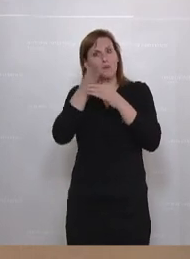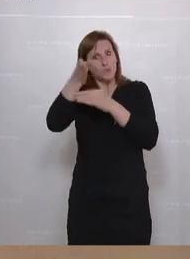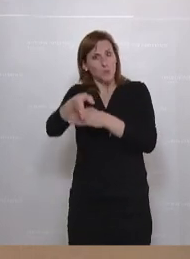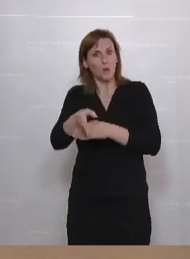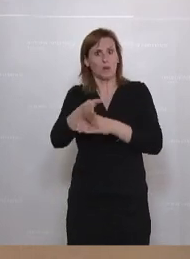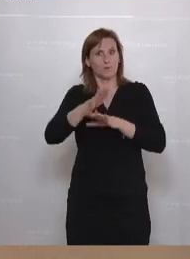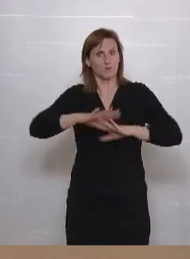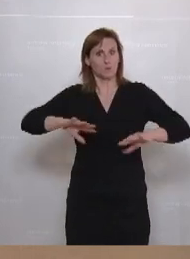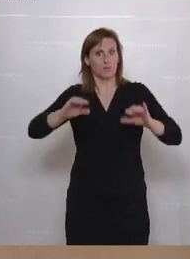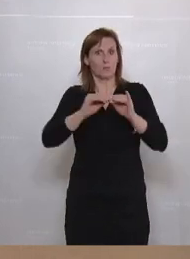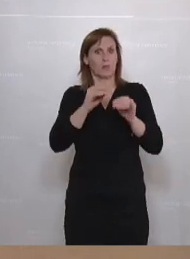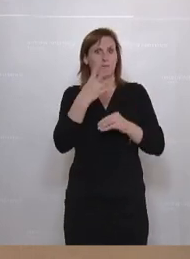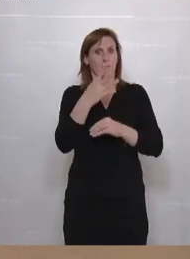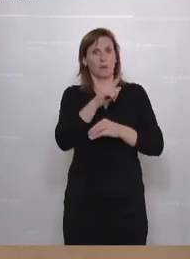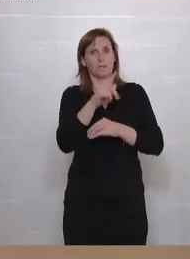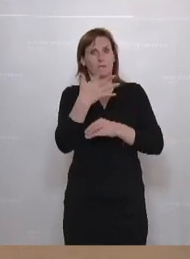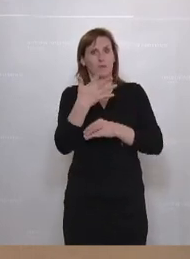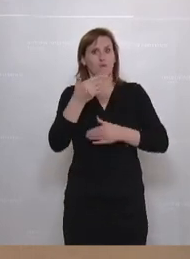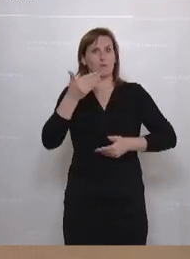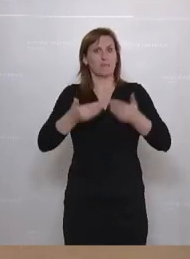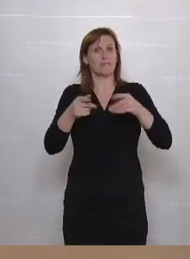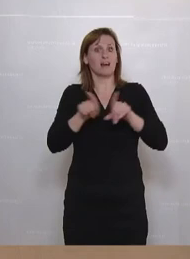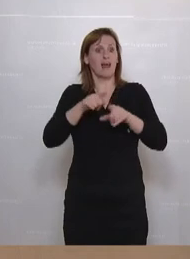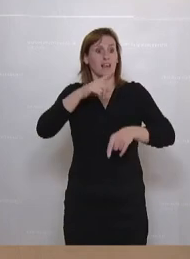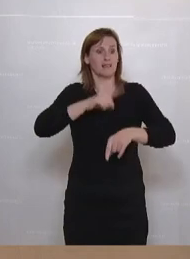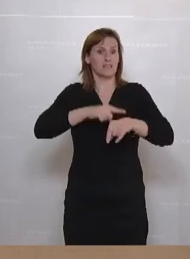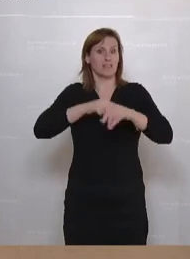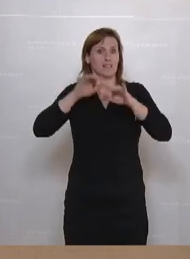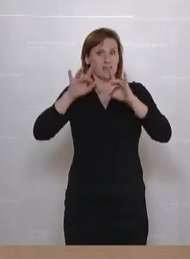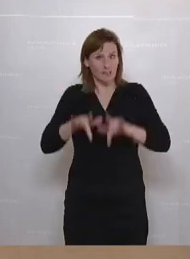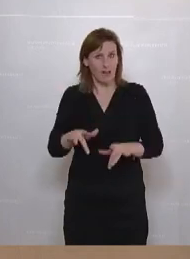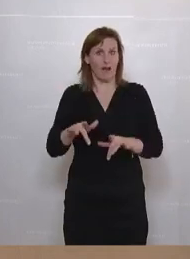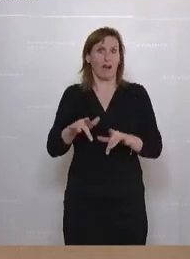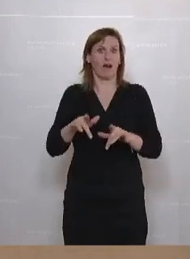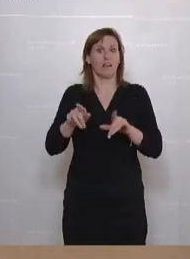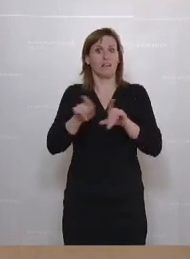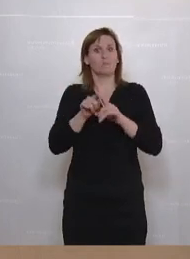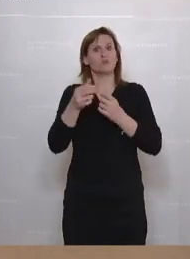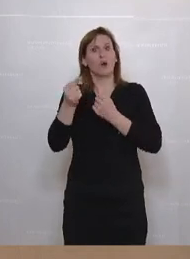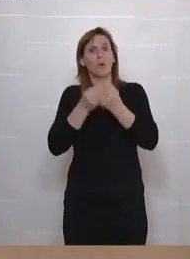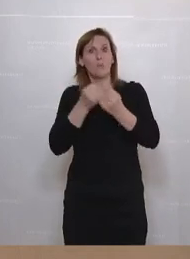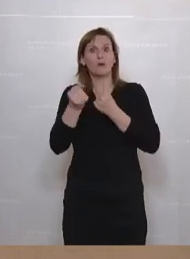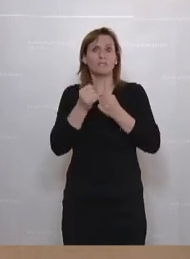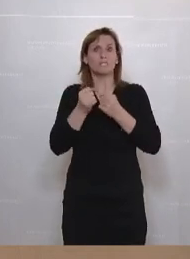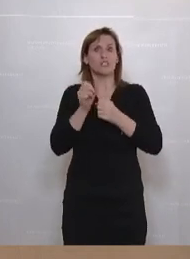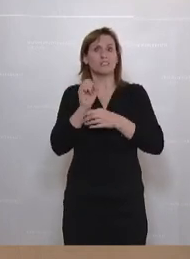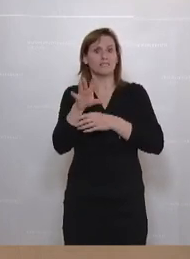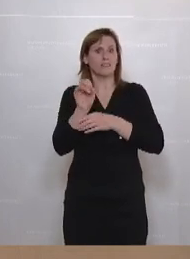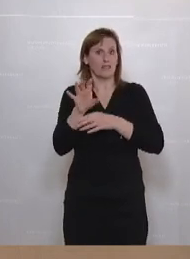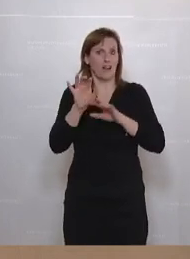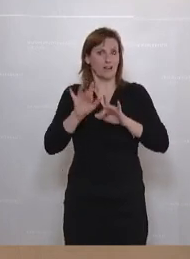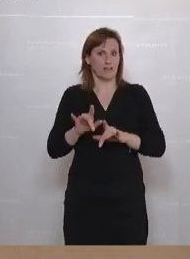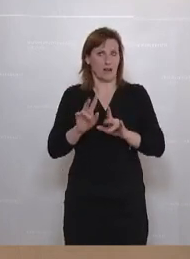wenn 4 bis 5 Minister gleichzeitig ankommen. Es ist unser Ansinnen, es muss auf der politischen Agenda bleiben. Ich habe auch mit einer Reihe von